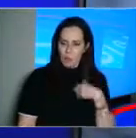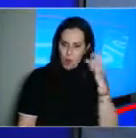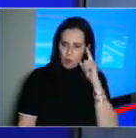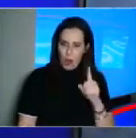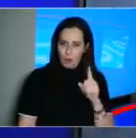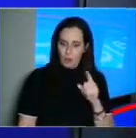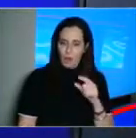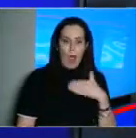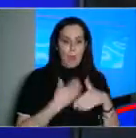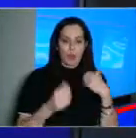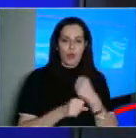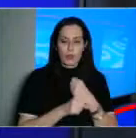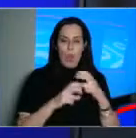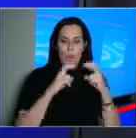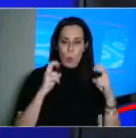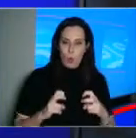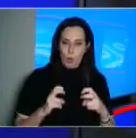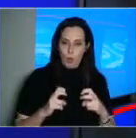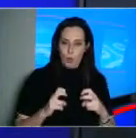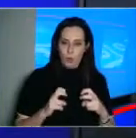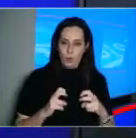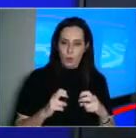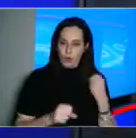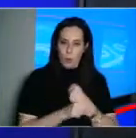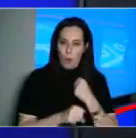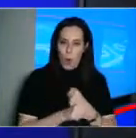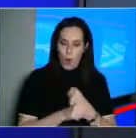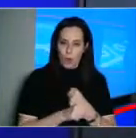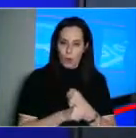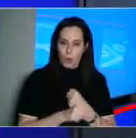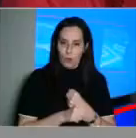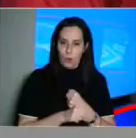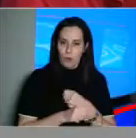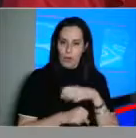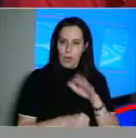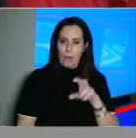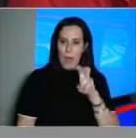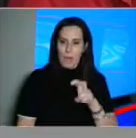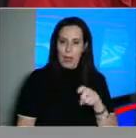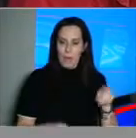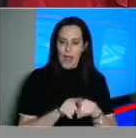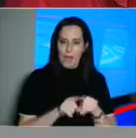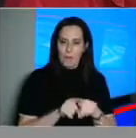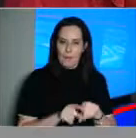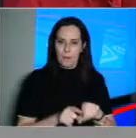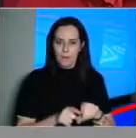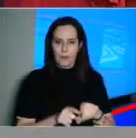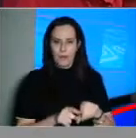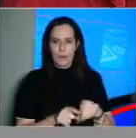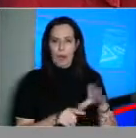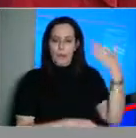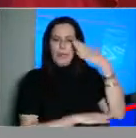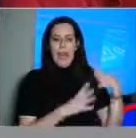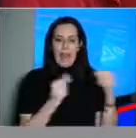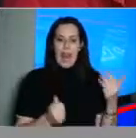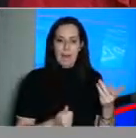חושבת שהמהלך שעושות העמותות, שפועלות באמת, גם אמרם וגם אחים וקיימים. אבל זה שוב המדינה פה נעלמת